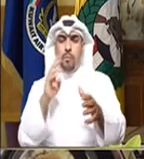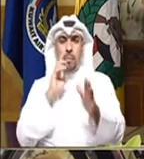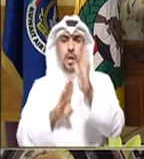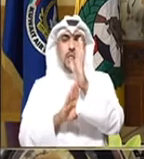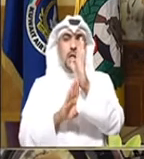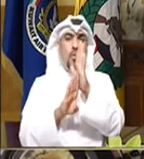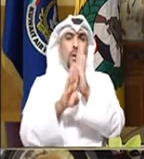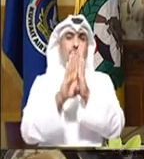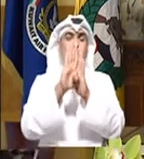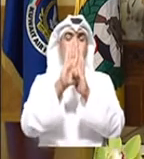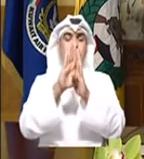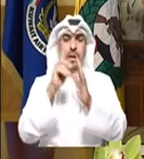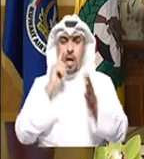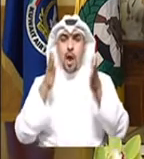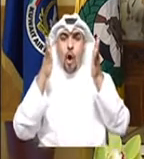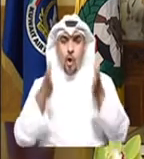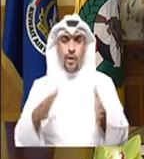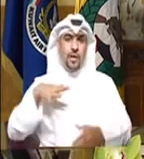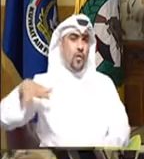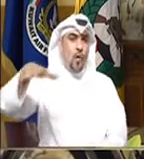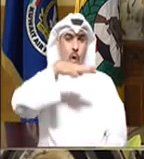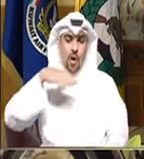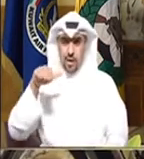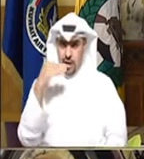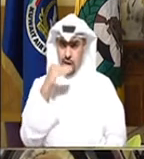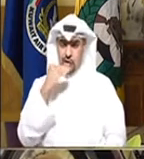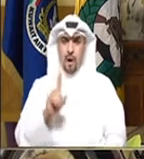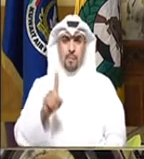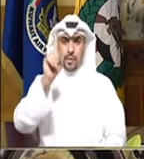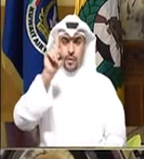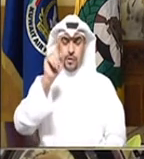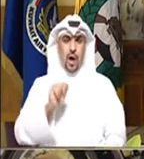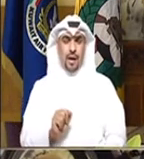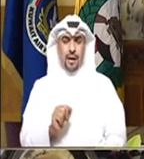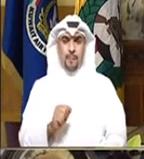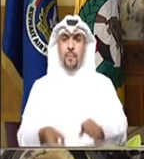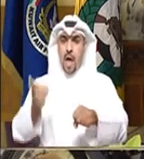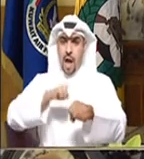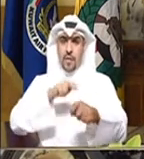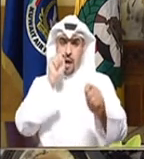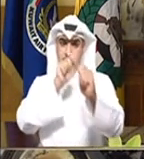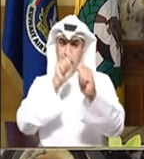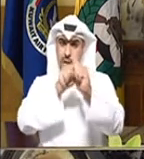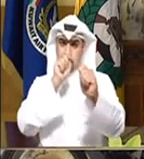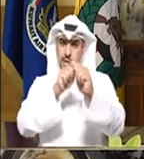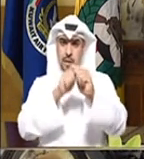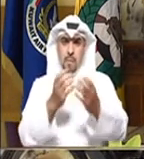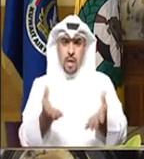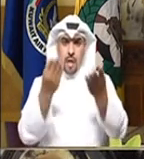قدراتهم وصقل مهاراتهم وحثهم على التحصيل العلمي